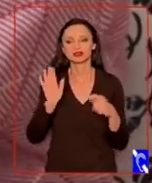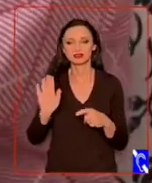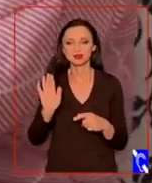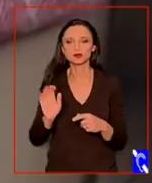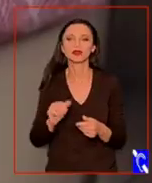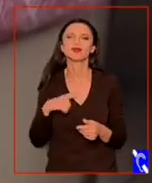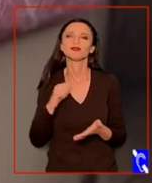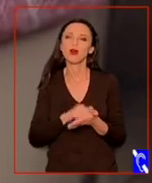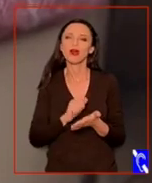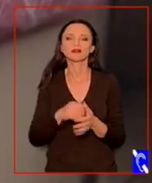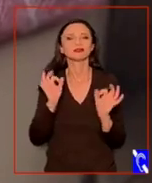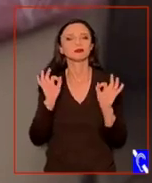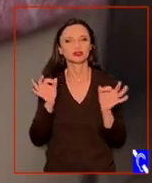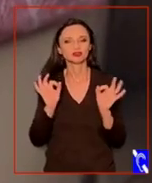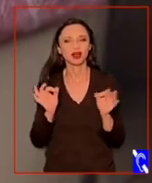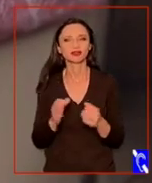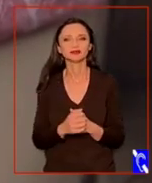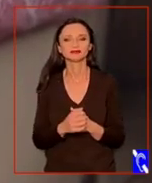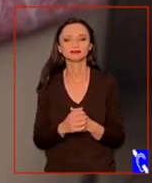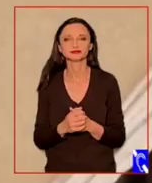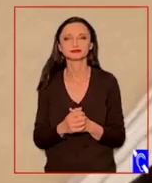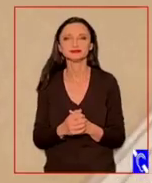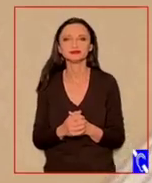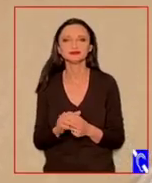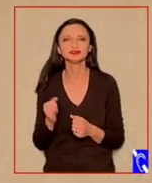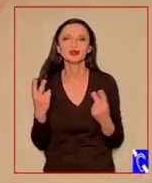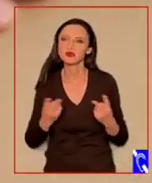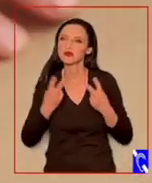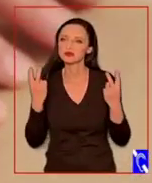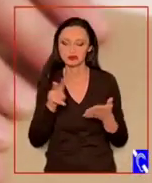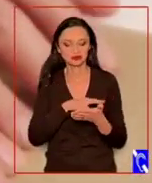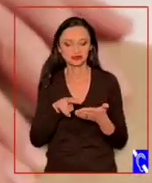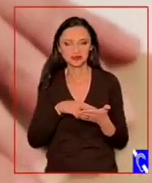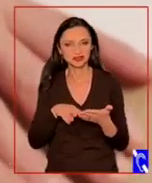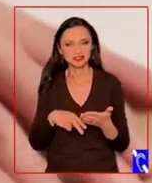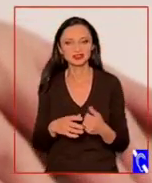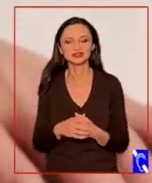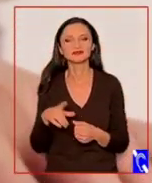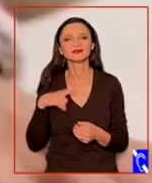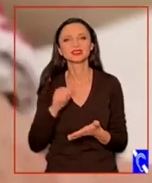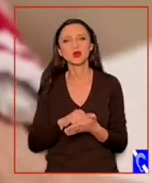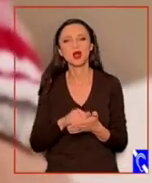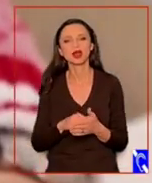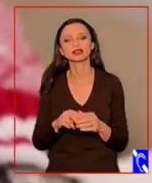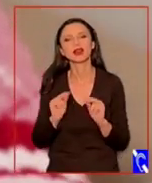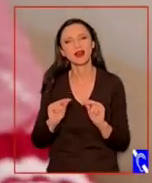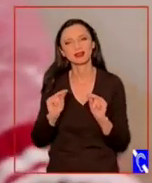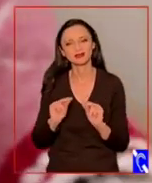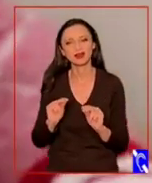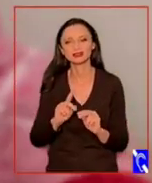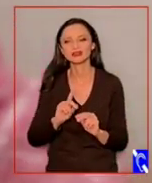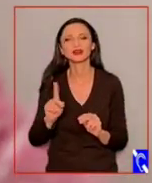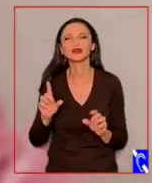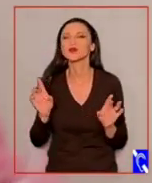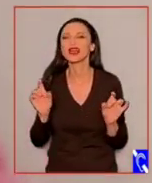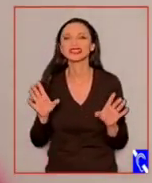viață, o carte absolut specială și ușor de citit, o carte care te învață că